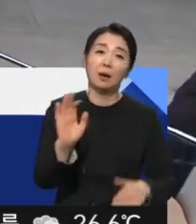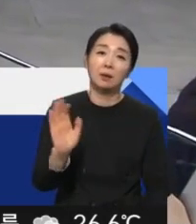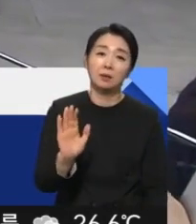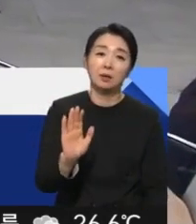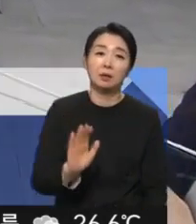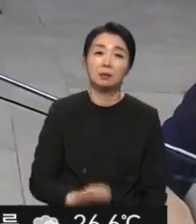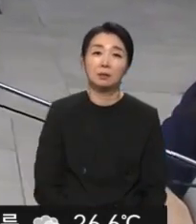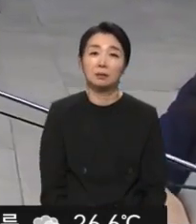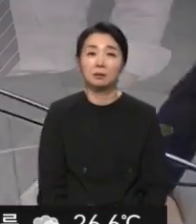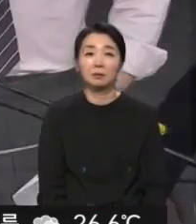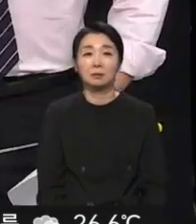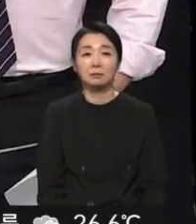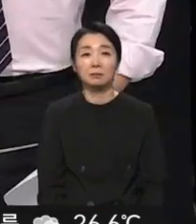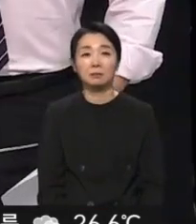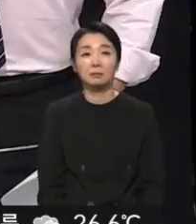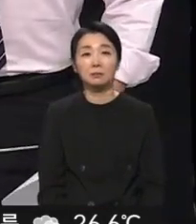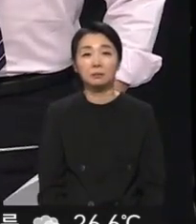했어.